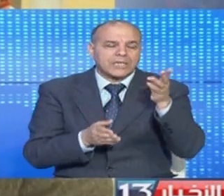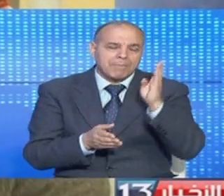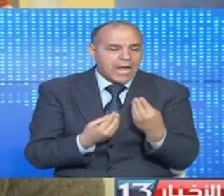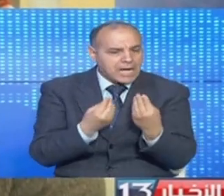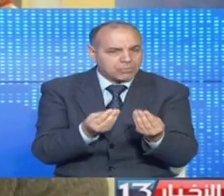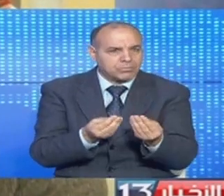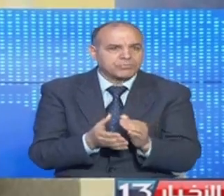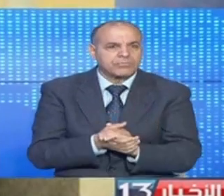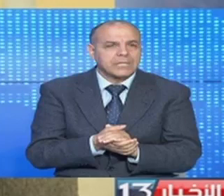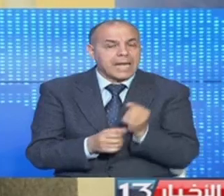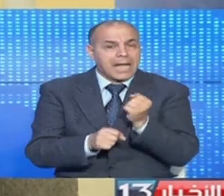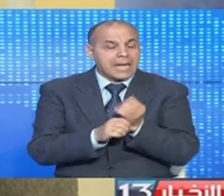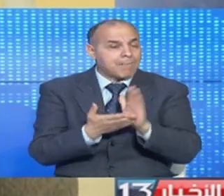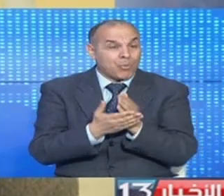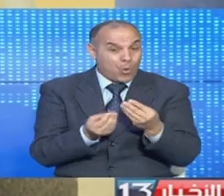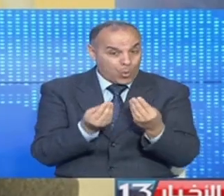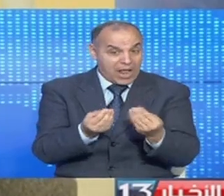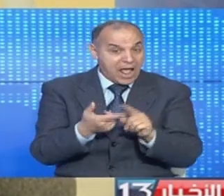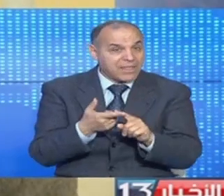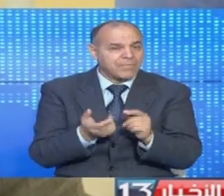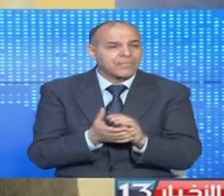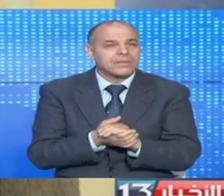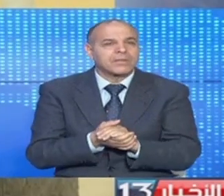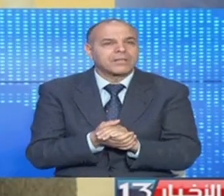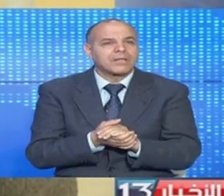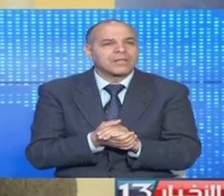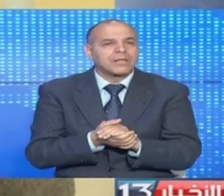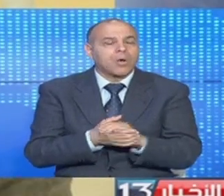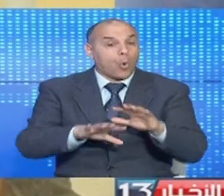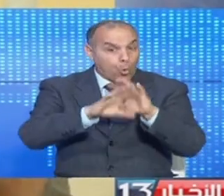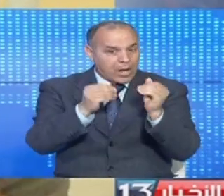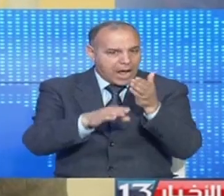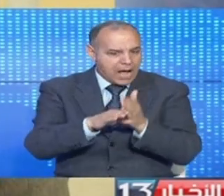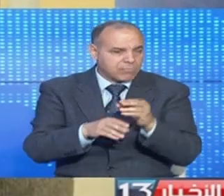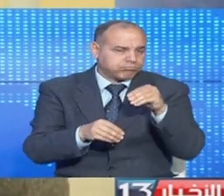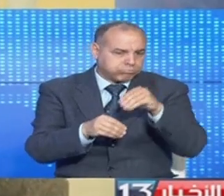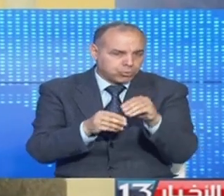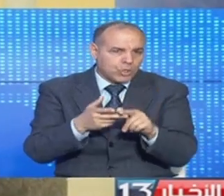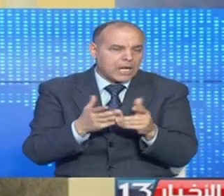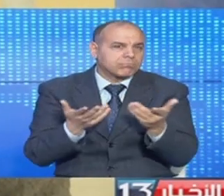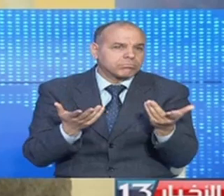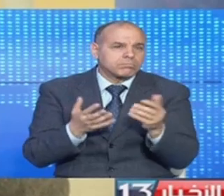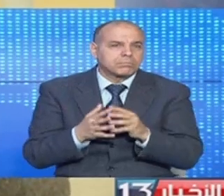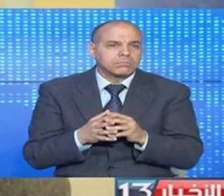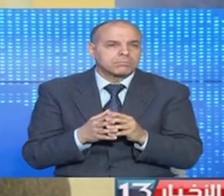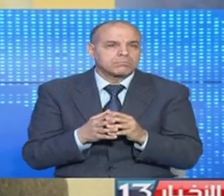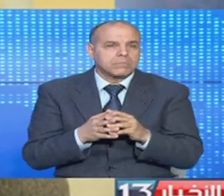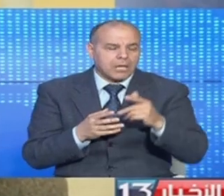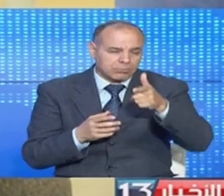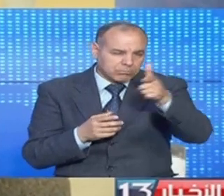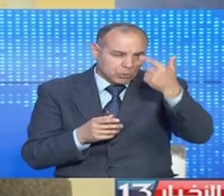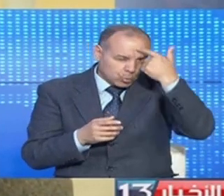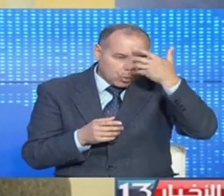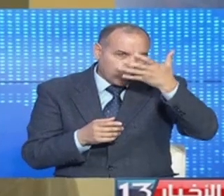هذايا بروتوتيب تعمل، احنا حبينا باش يكون هذايا فيه كامل شامل، فيه خاصيه قيس الحراره عن